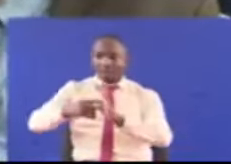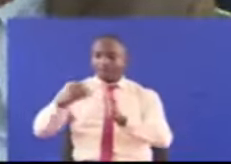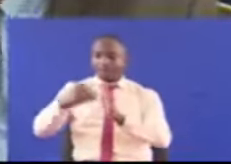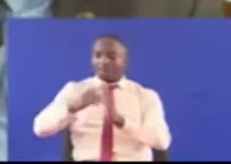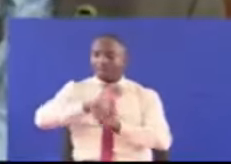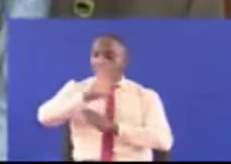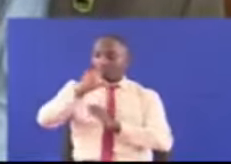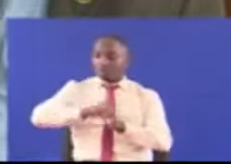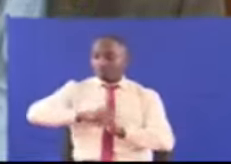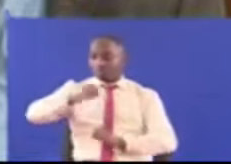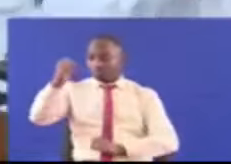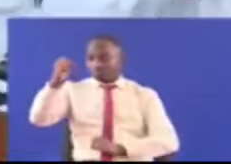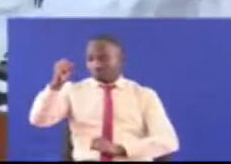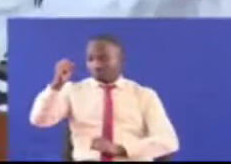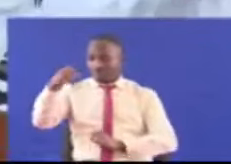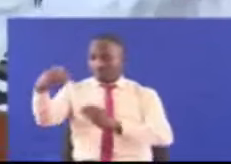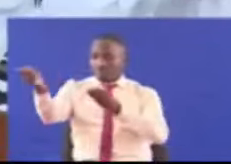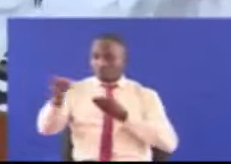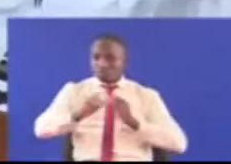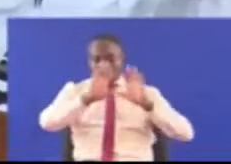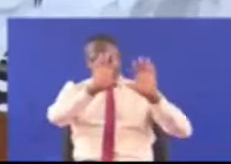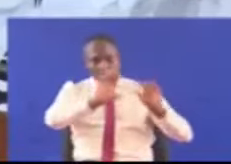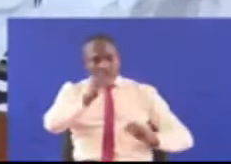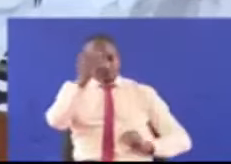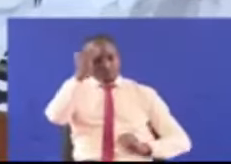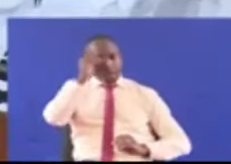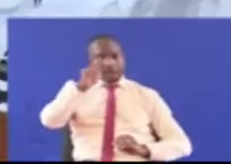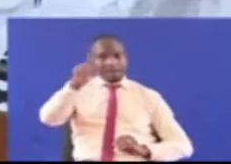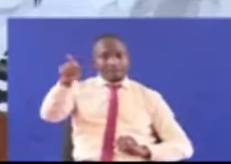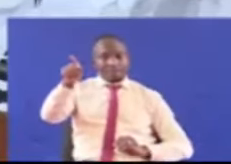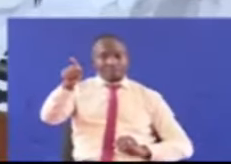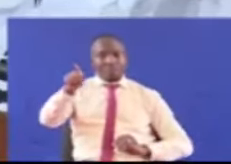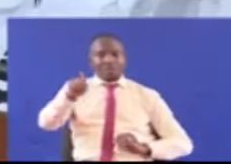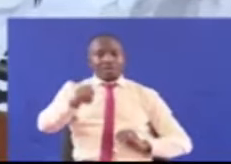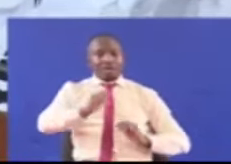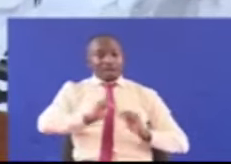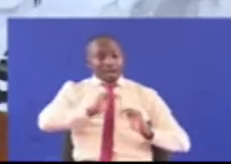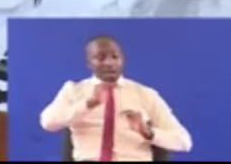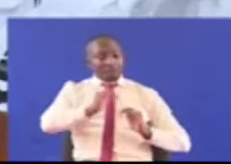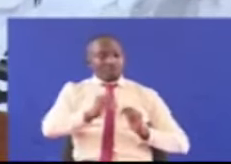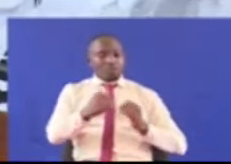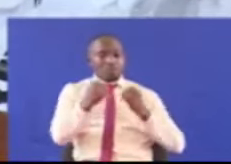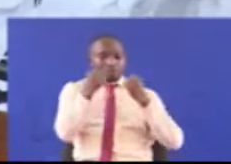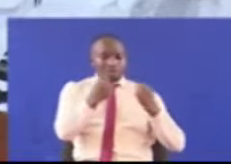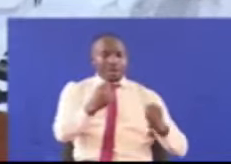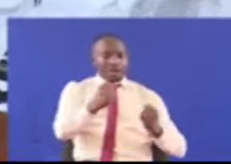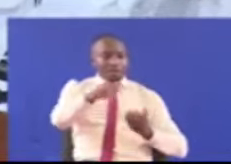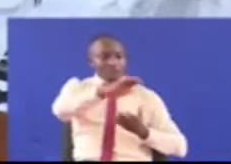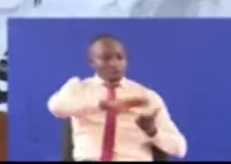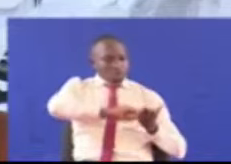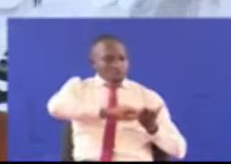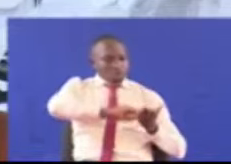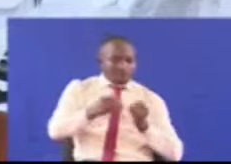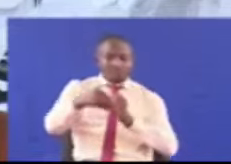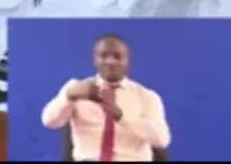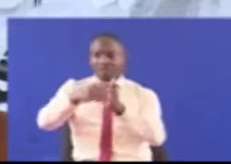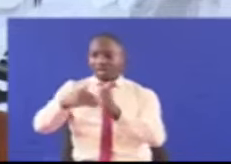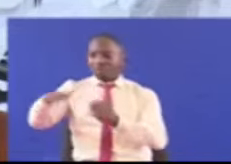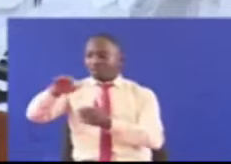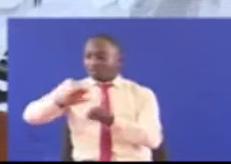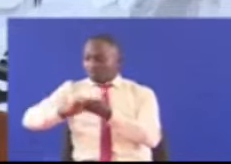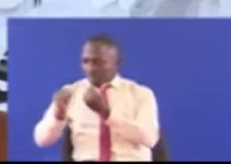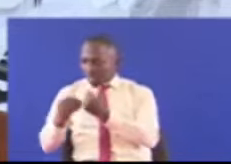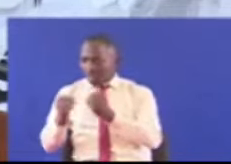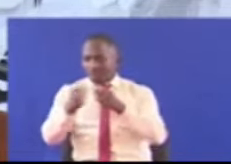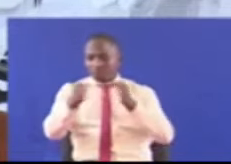wengine wote tulokwenda kuweza kujua strength zao, weakness zao na opportunity ambazo